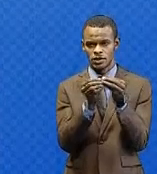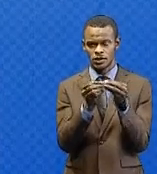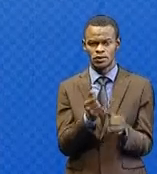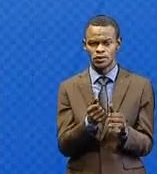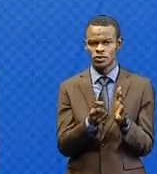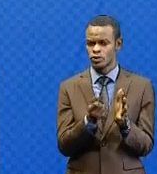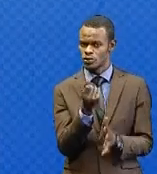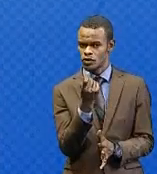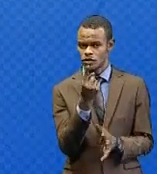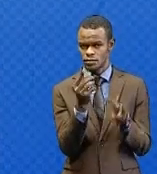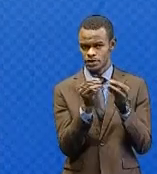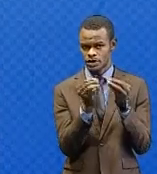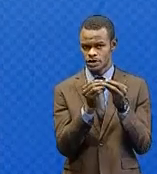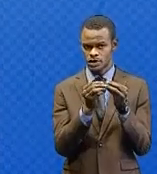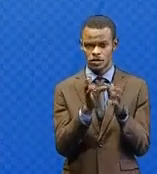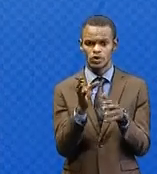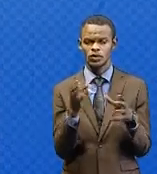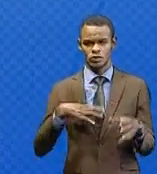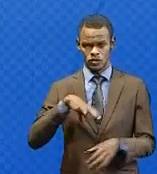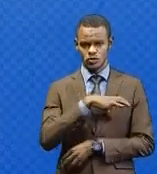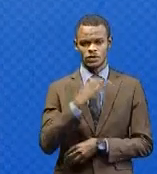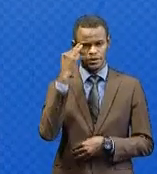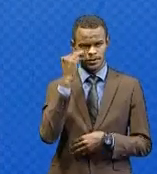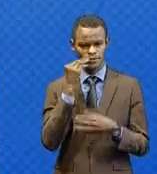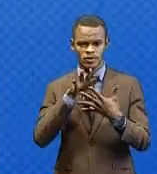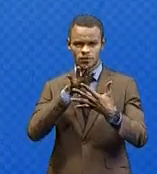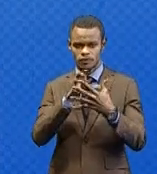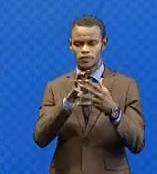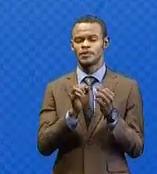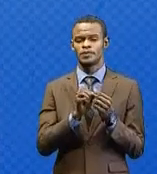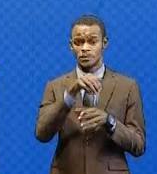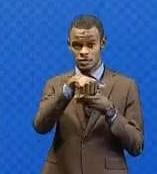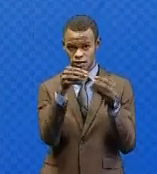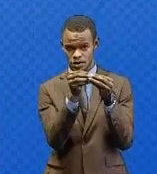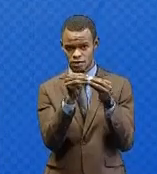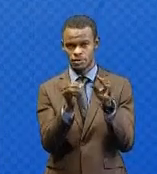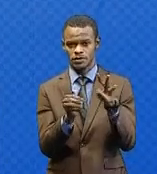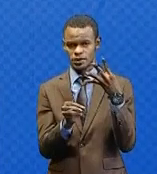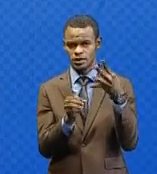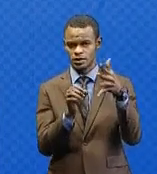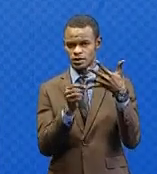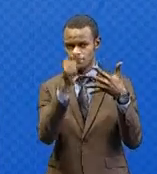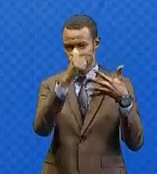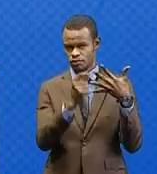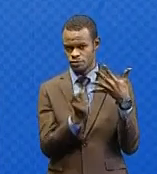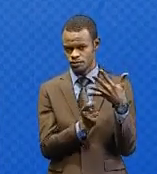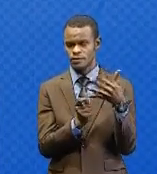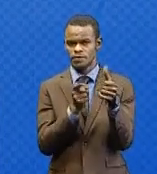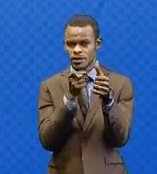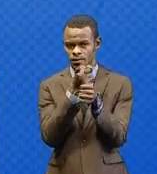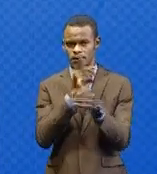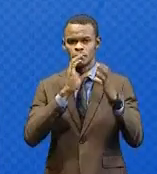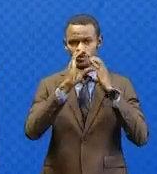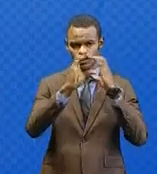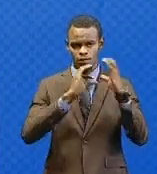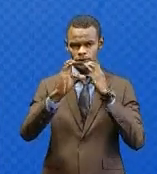ministres par visioconférence. 5 points étaient inscrits à l'ordre du jour de cette réunion, à savoir communication